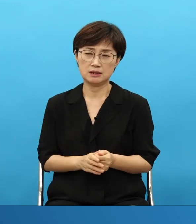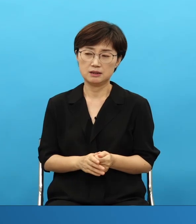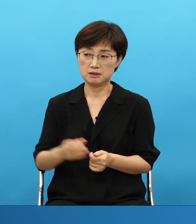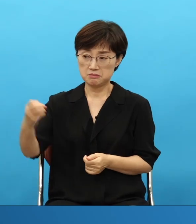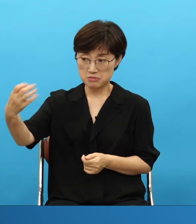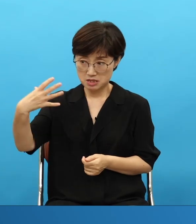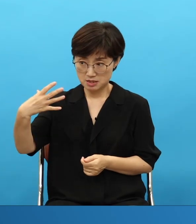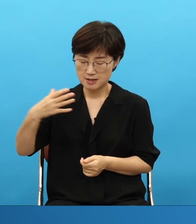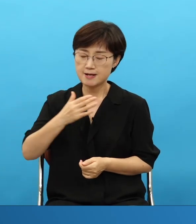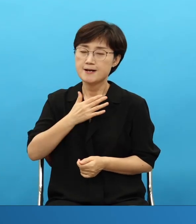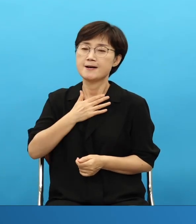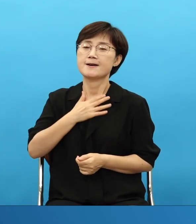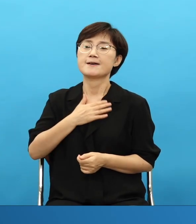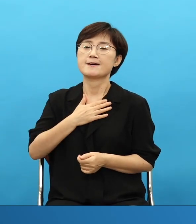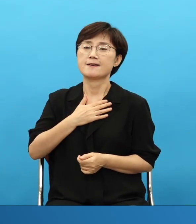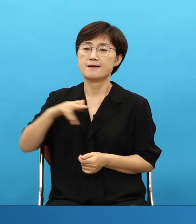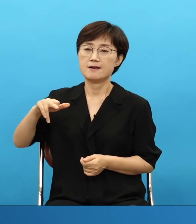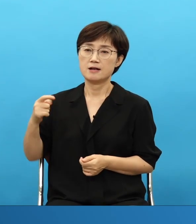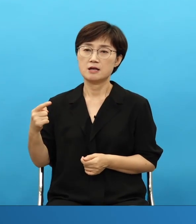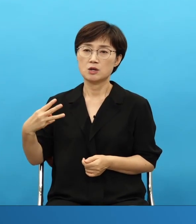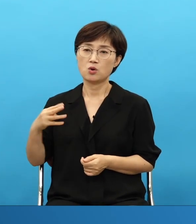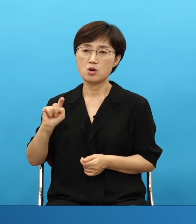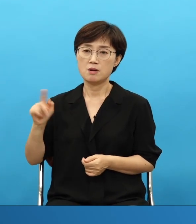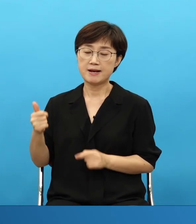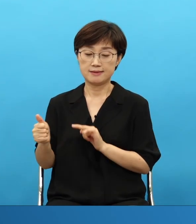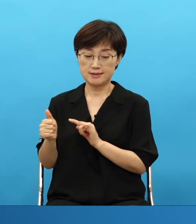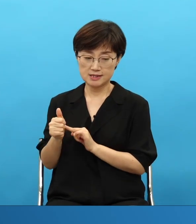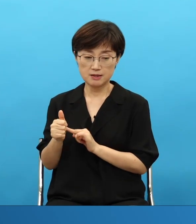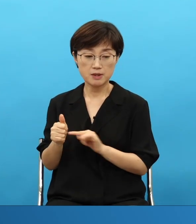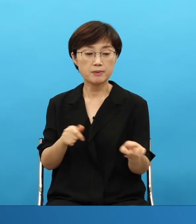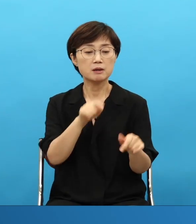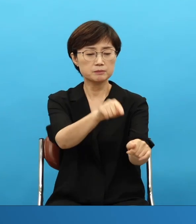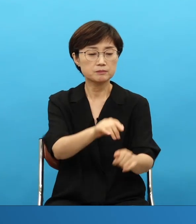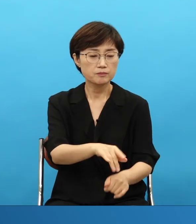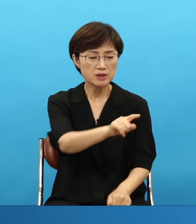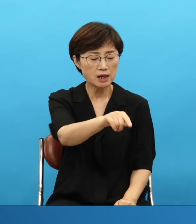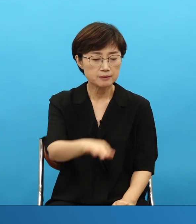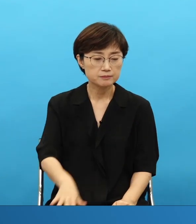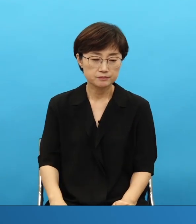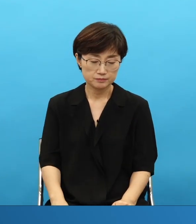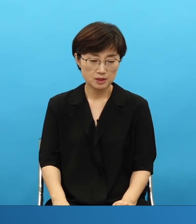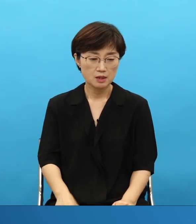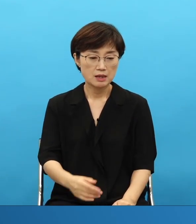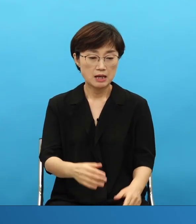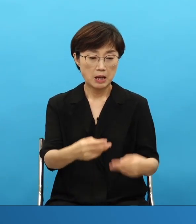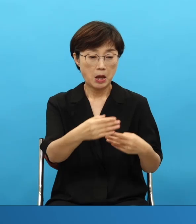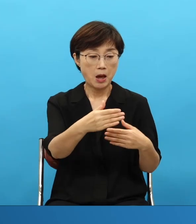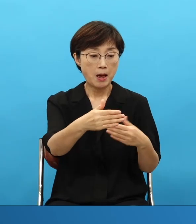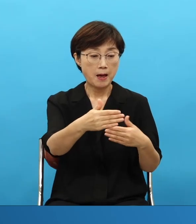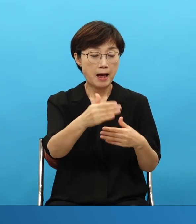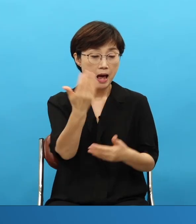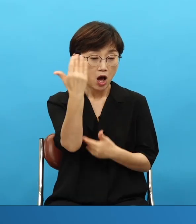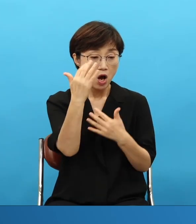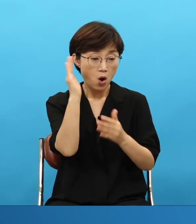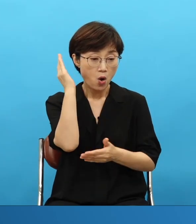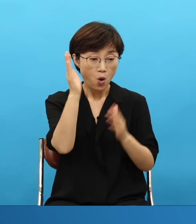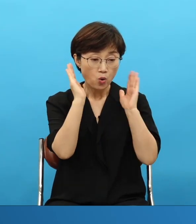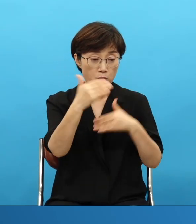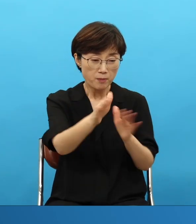박사 지시를 내렸어요. So Robert Corman made the decision. 강의실에서 하지 말고 큰 강당에 다 모여서 들어라.